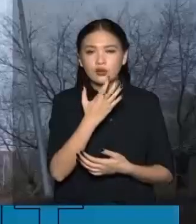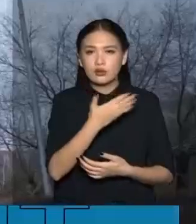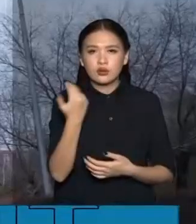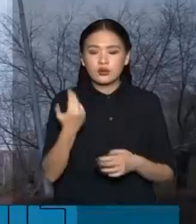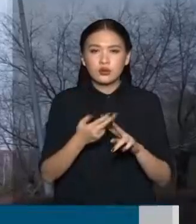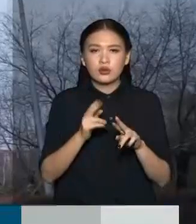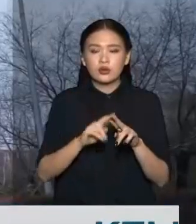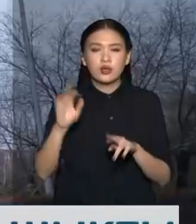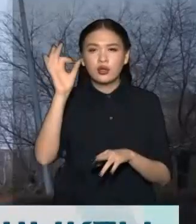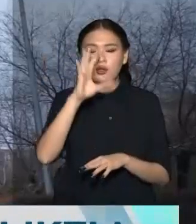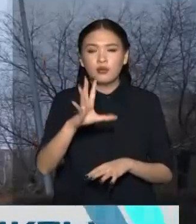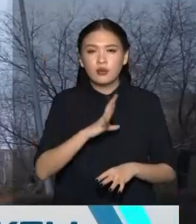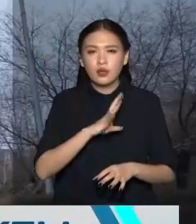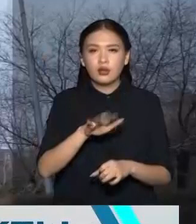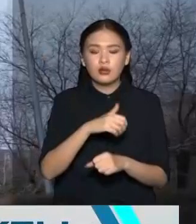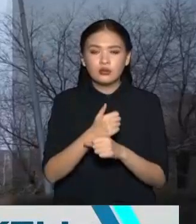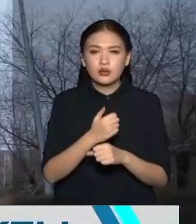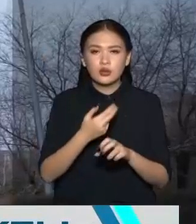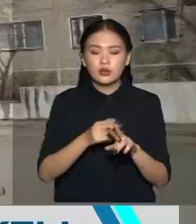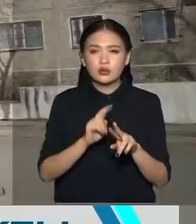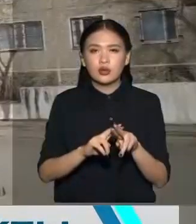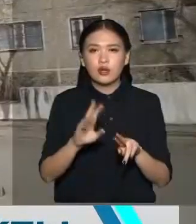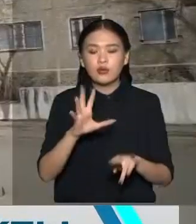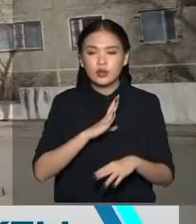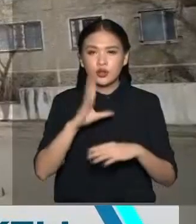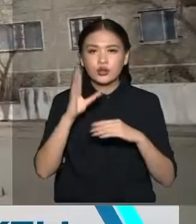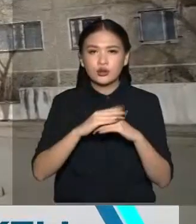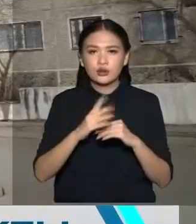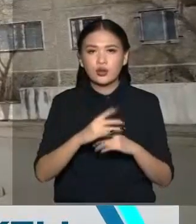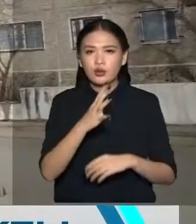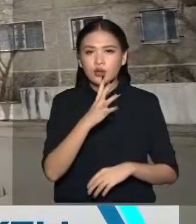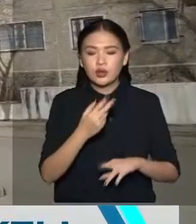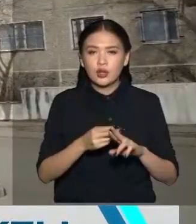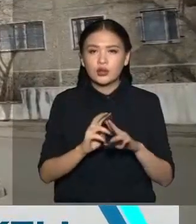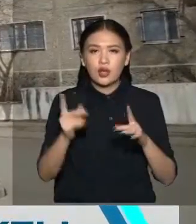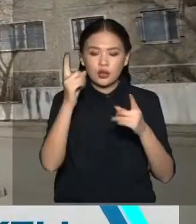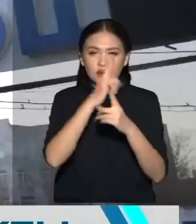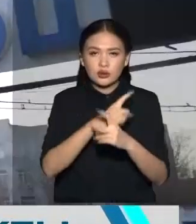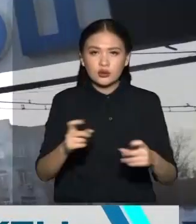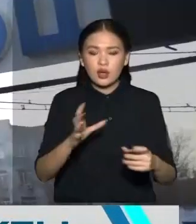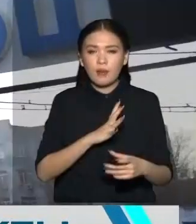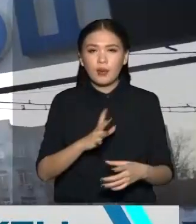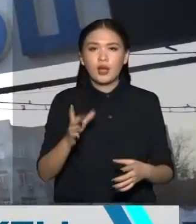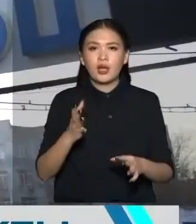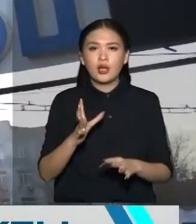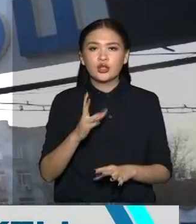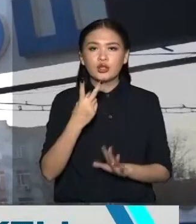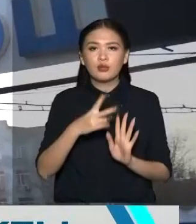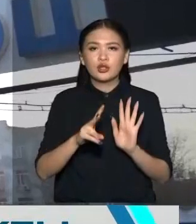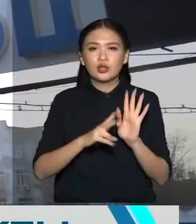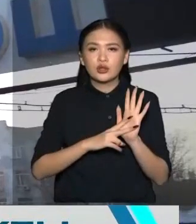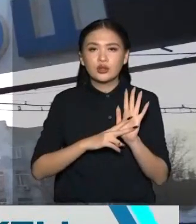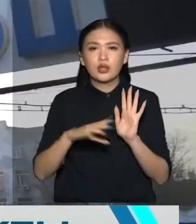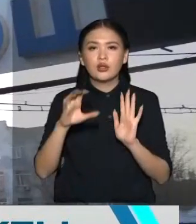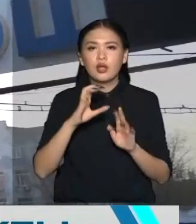болады. Жергілікті билік болса, мән-жайды тек кеше кешкілік уақытта ғана бұқаралық ақпарат құралдары арқылы хабарлады. 27